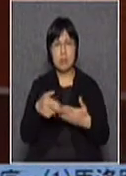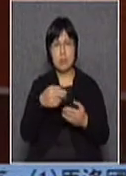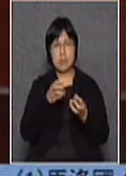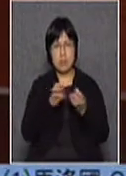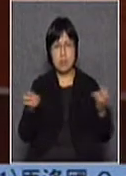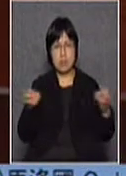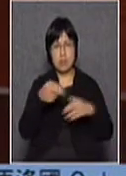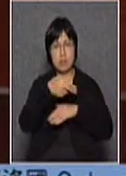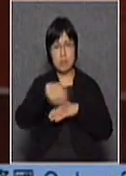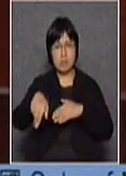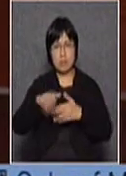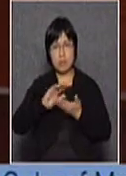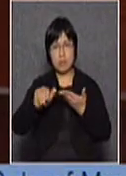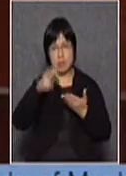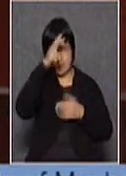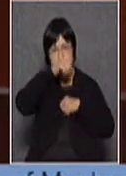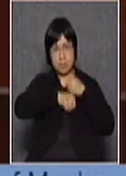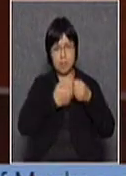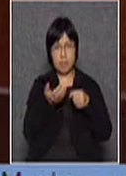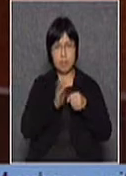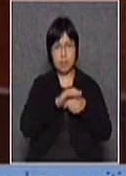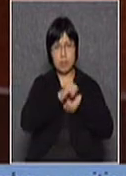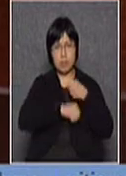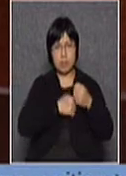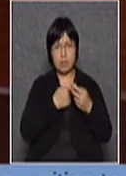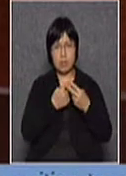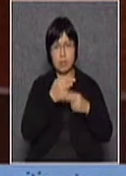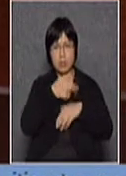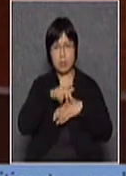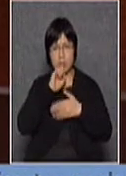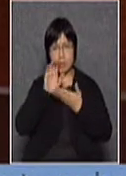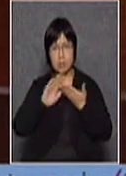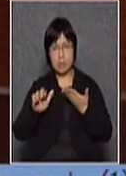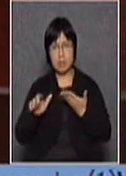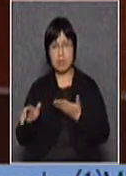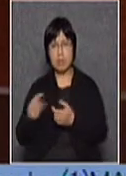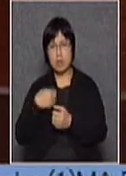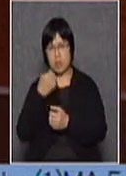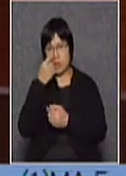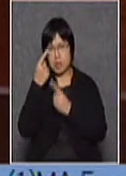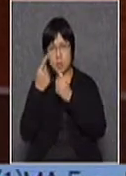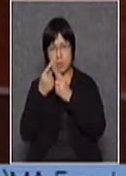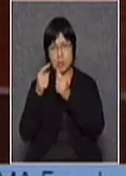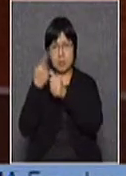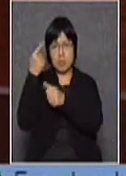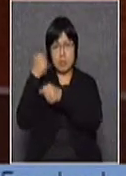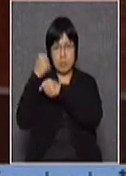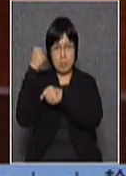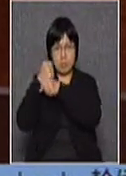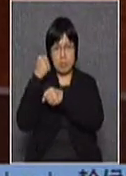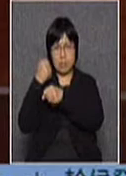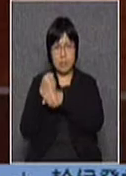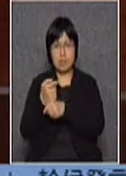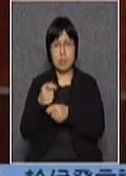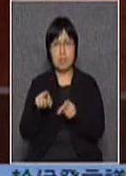楚啊，勞工處的補充勞工計劃中已經明確指出，為確保本地工人優先就業以